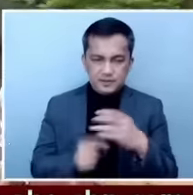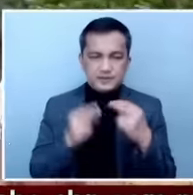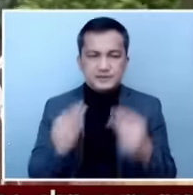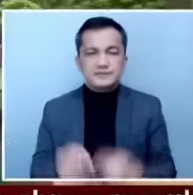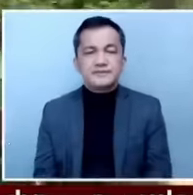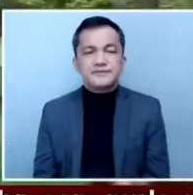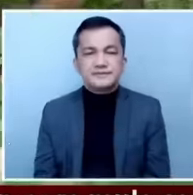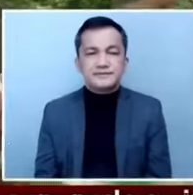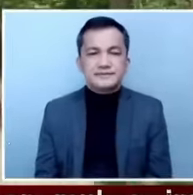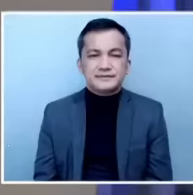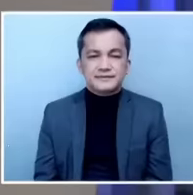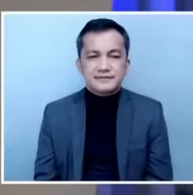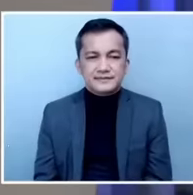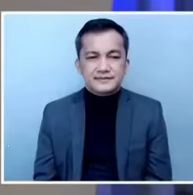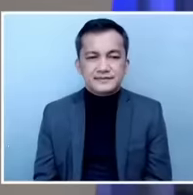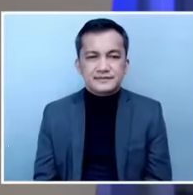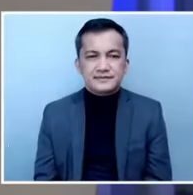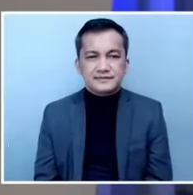News.